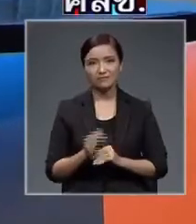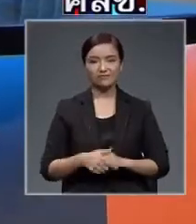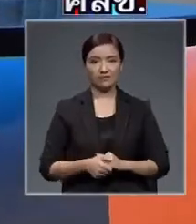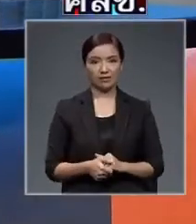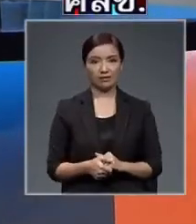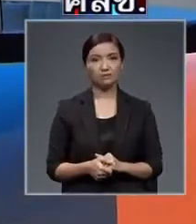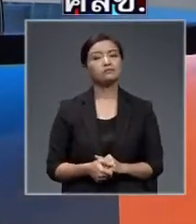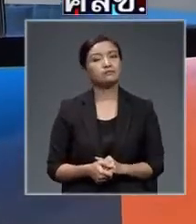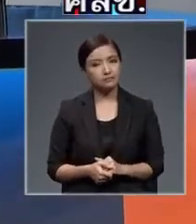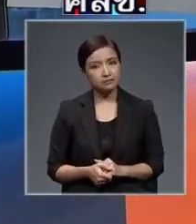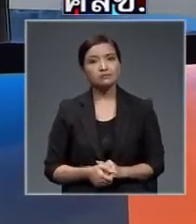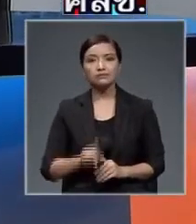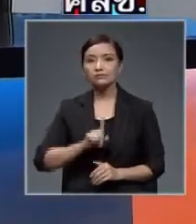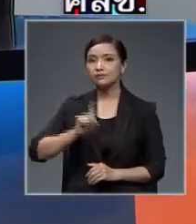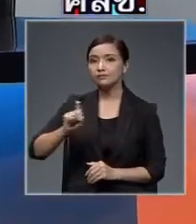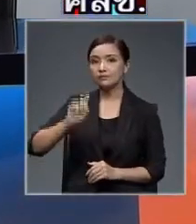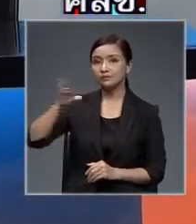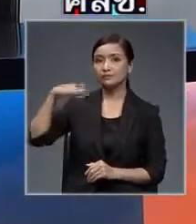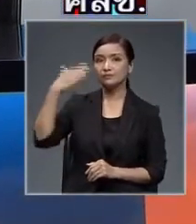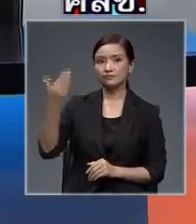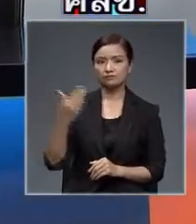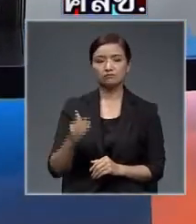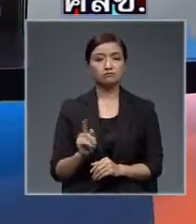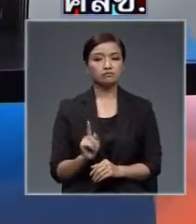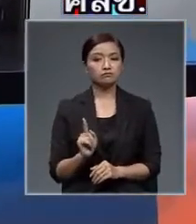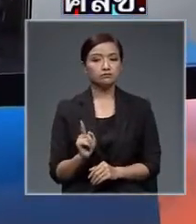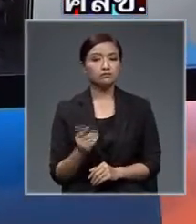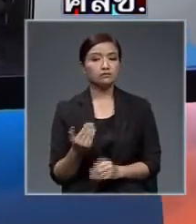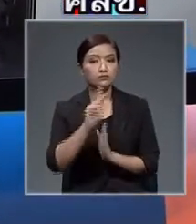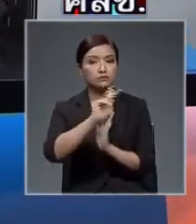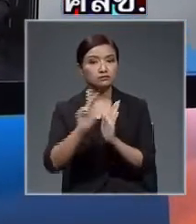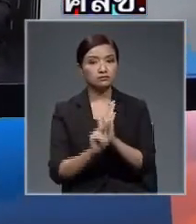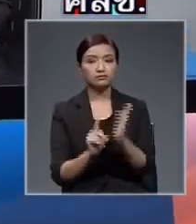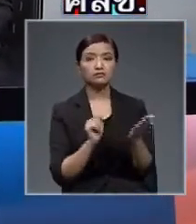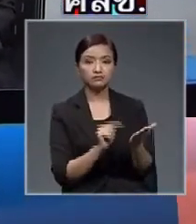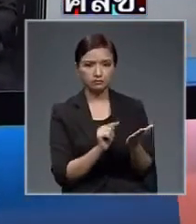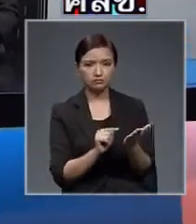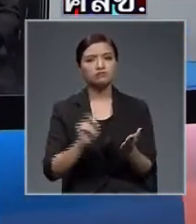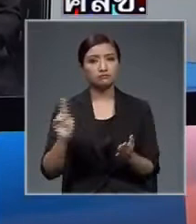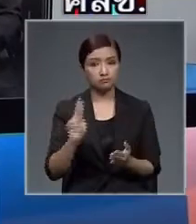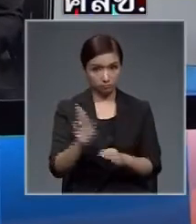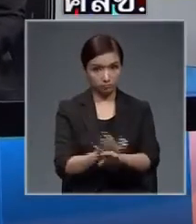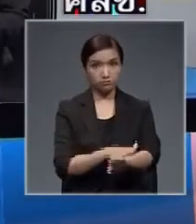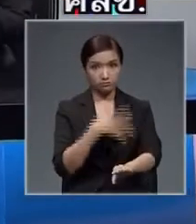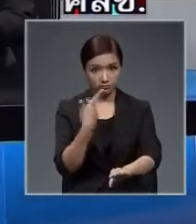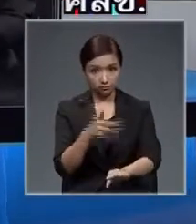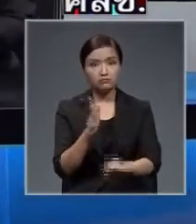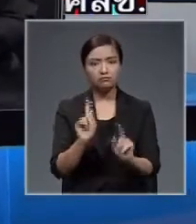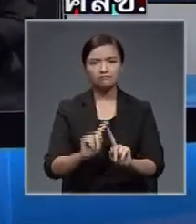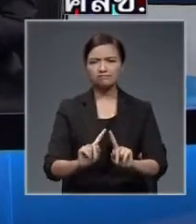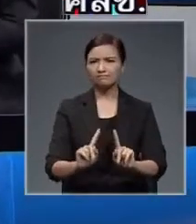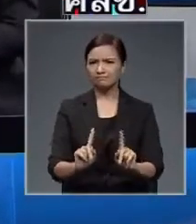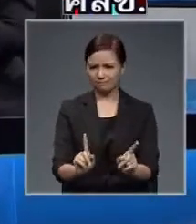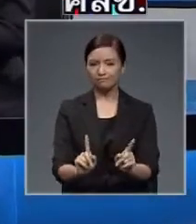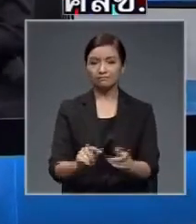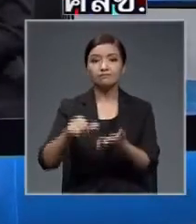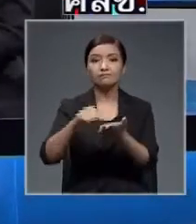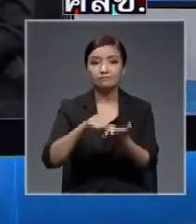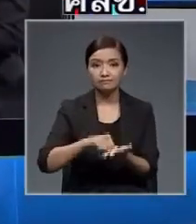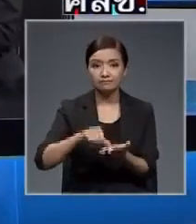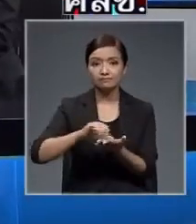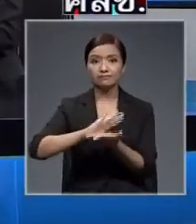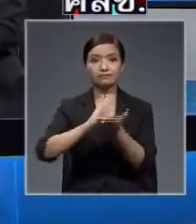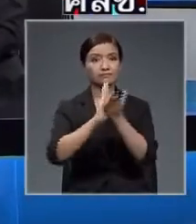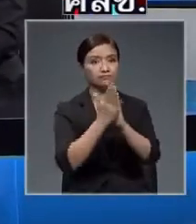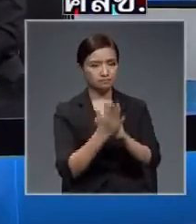ค่ะคงจะต้องถามก่อนคำถามแรกว่าเดิมทีเนี่ยกฎหมายฉบับนี้เนี่ยใช้มานานแล้วแต่ว่าเพิ่งจะมีการแก้ไขปรับปรุง